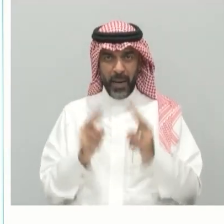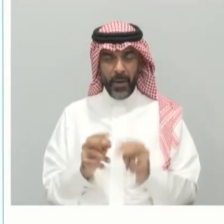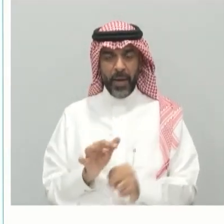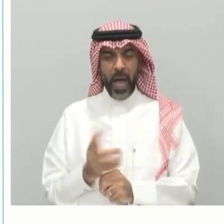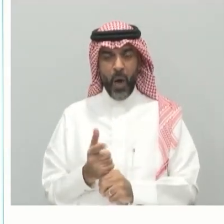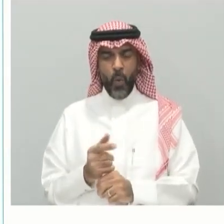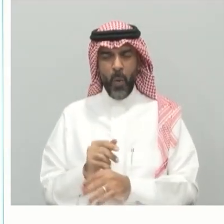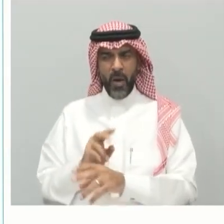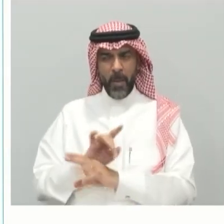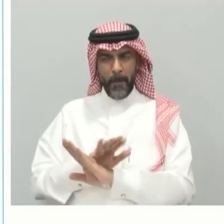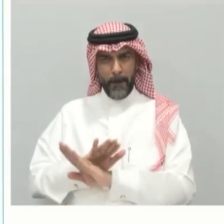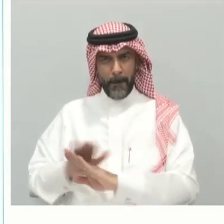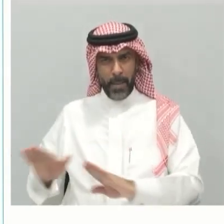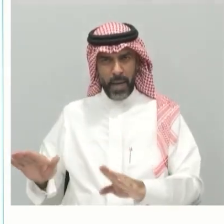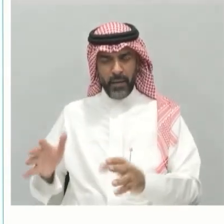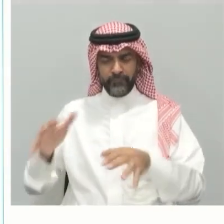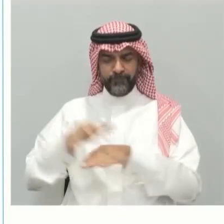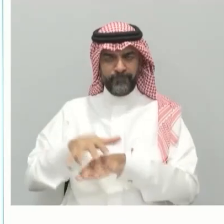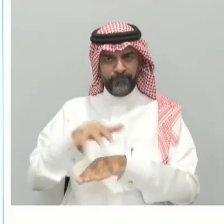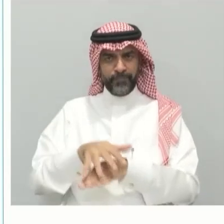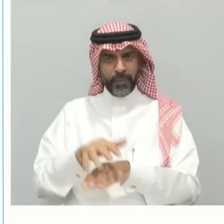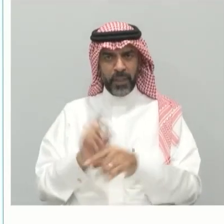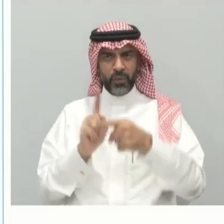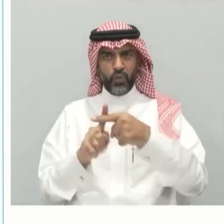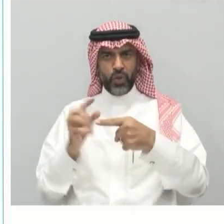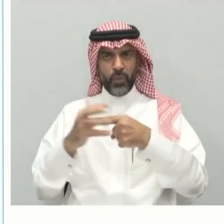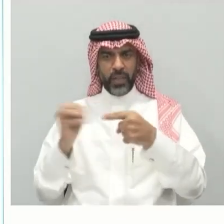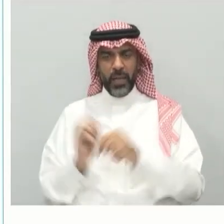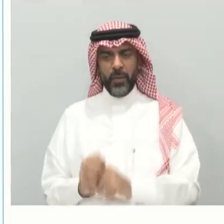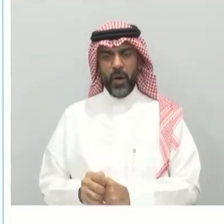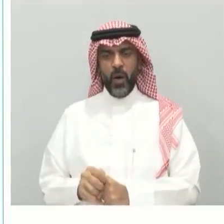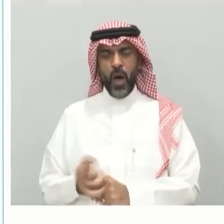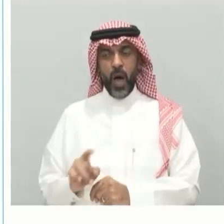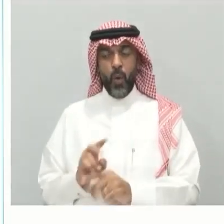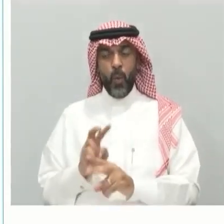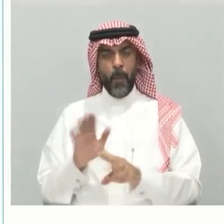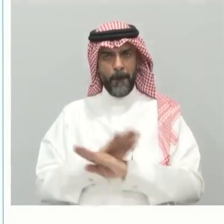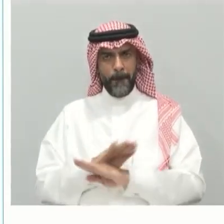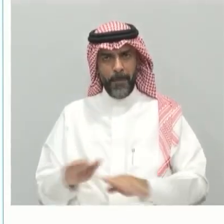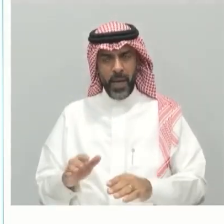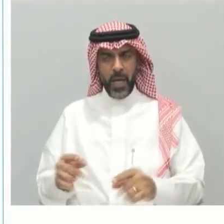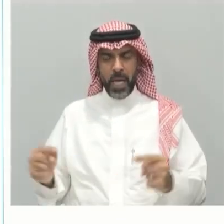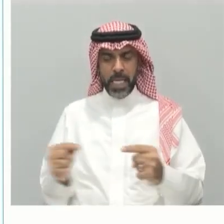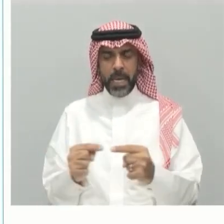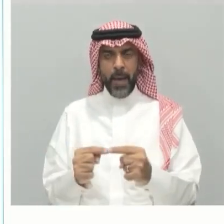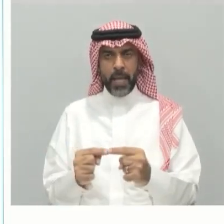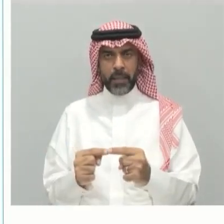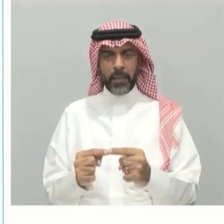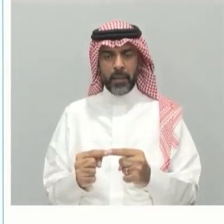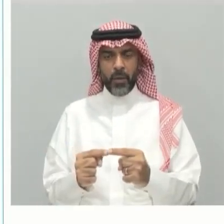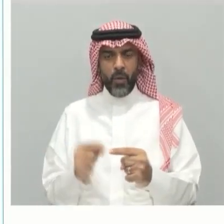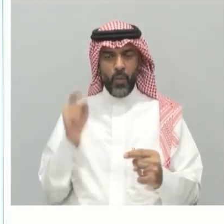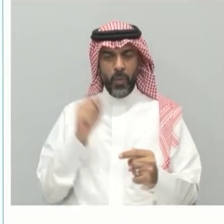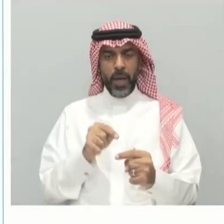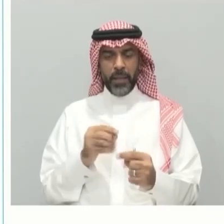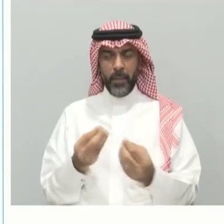منع تكدس الشحنات الموجبه والسالبه في انصاف الخلايا او منع الالتماس المباشر بين المواد